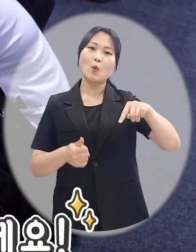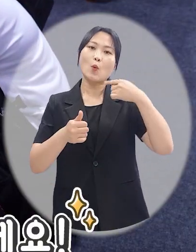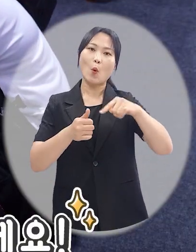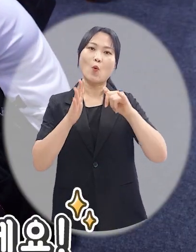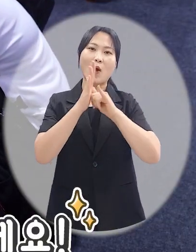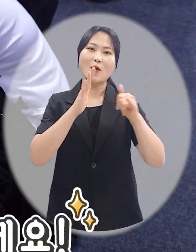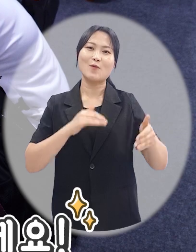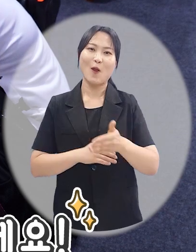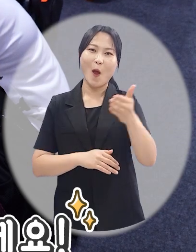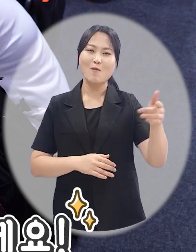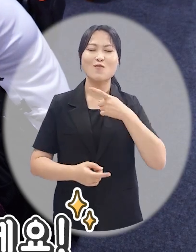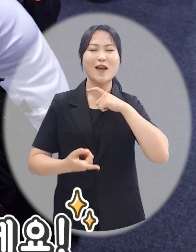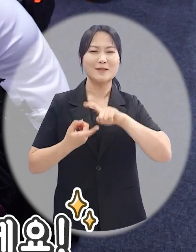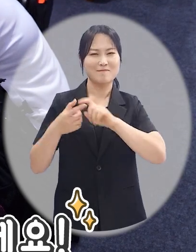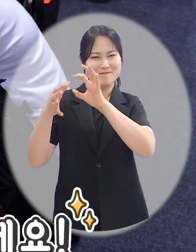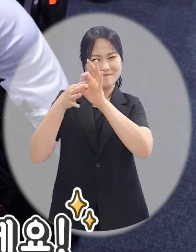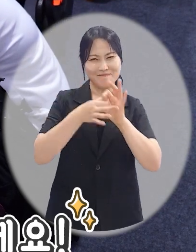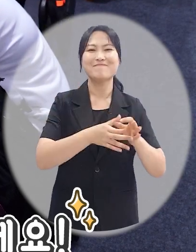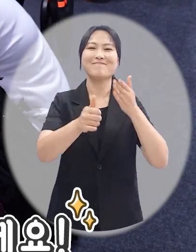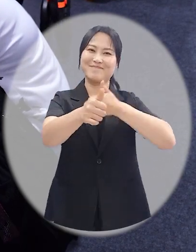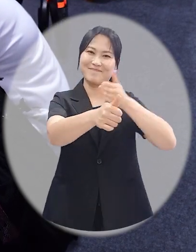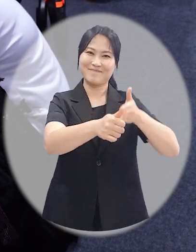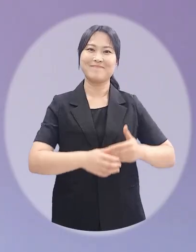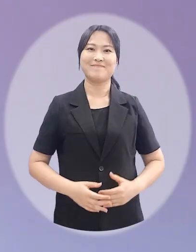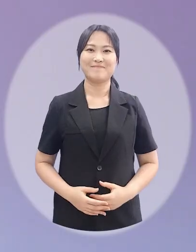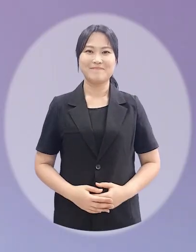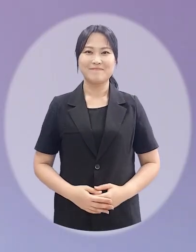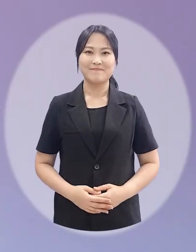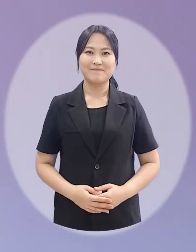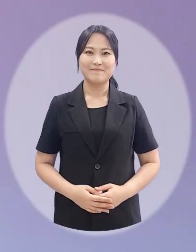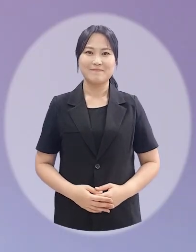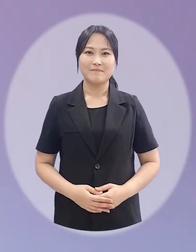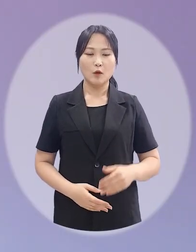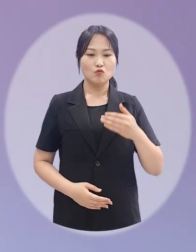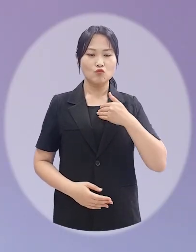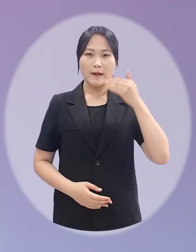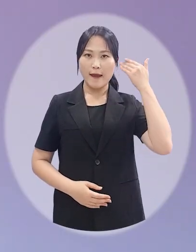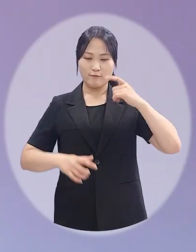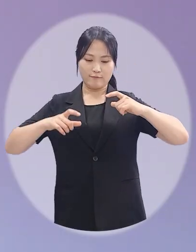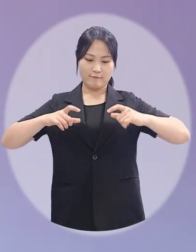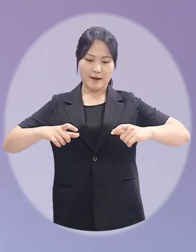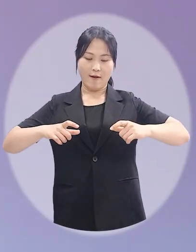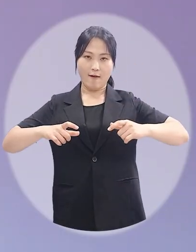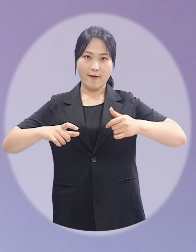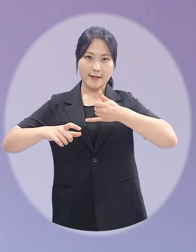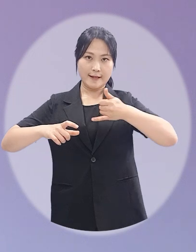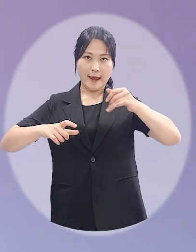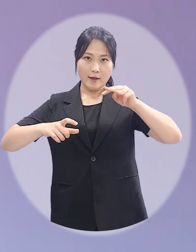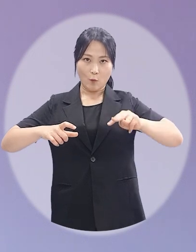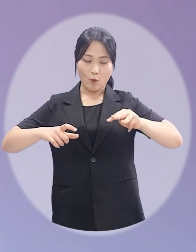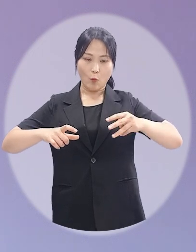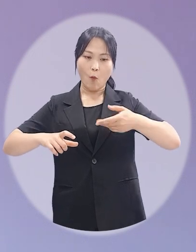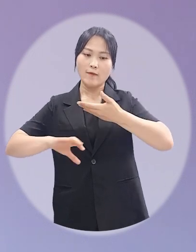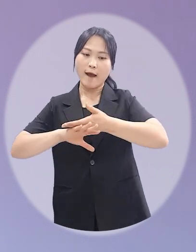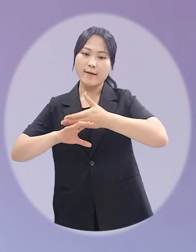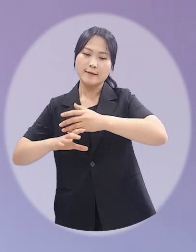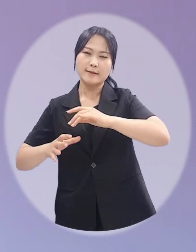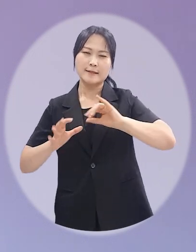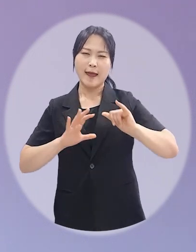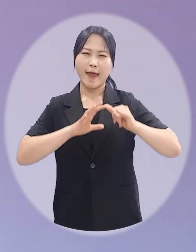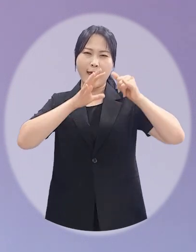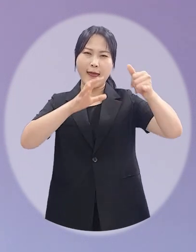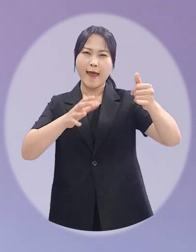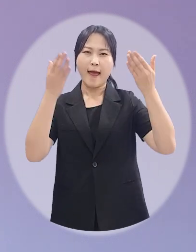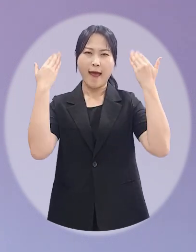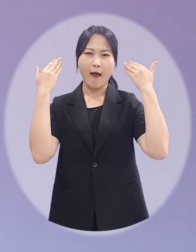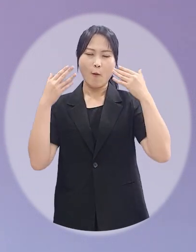여러분도 계속해서 관심 가져주시기 바랍니다. 우리 지역 학교와 세계 학교를 연결하고 세종시 학생들과